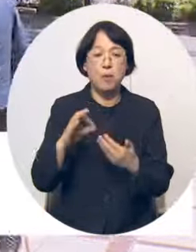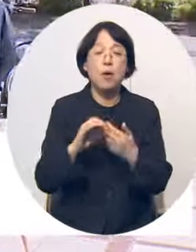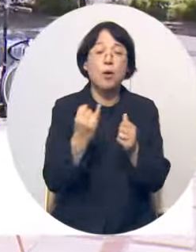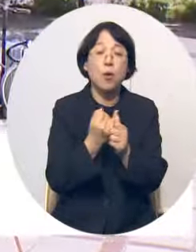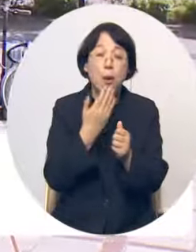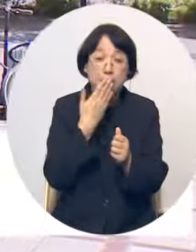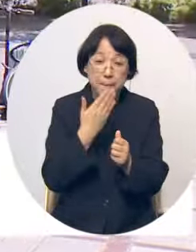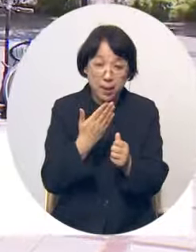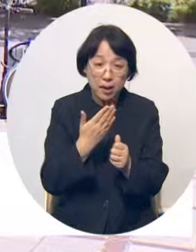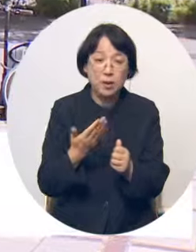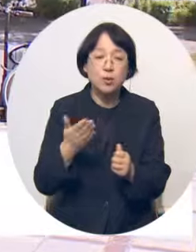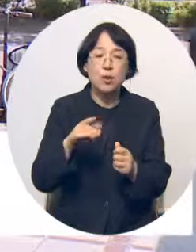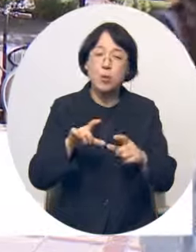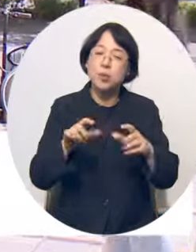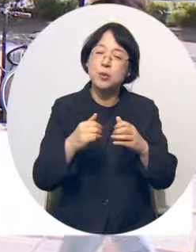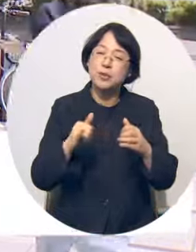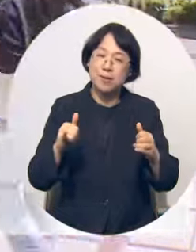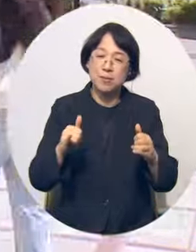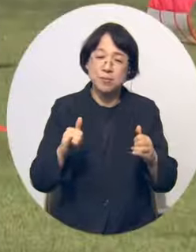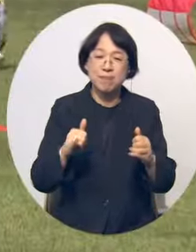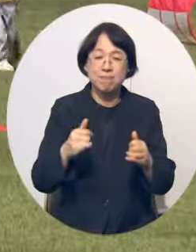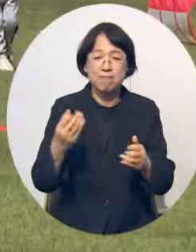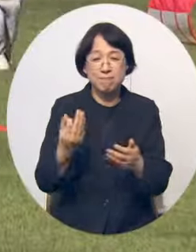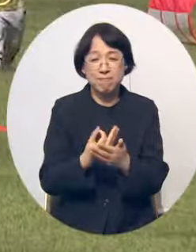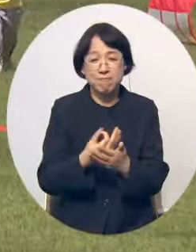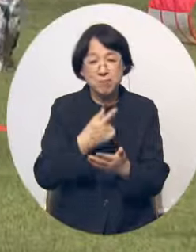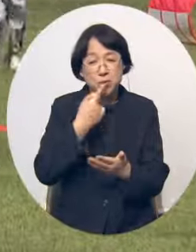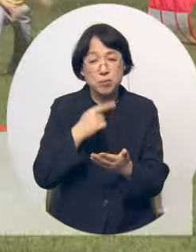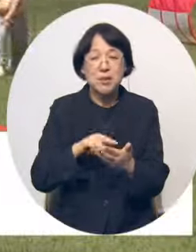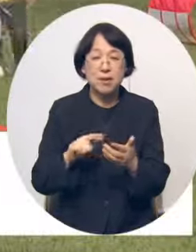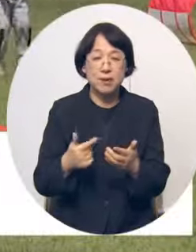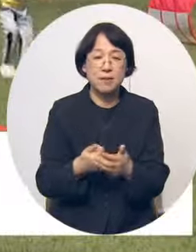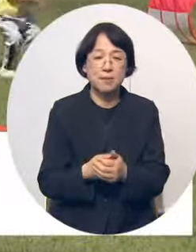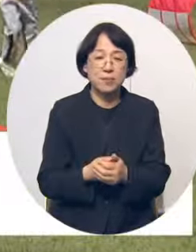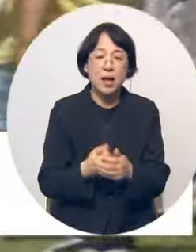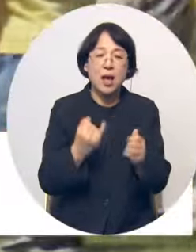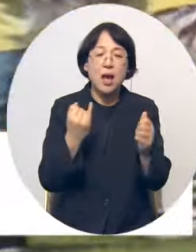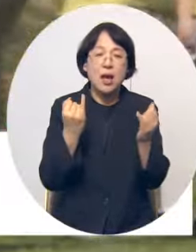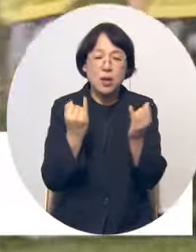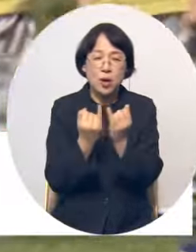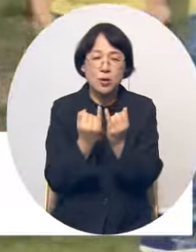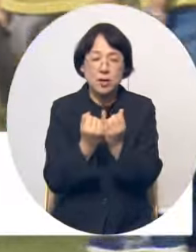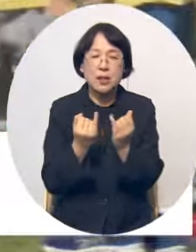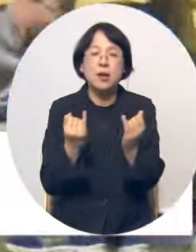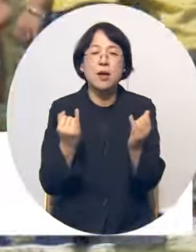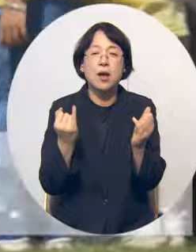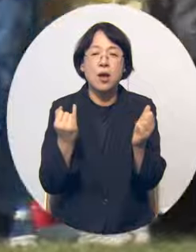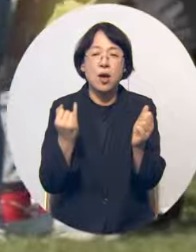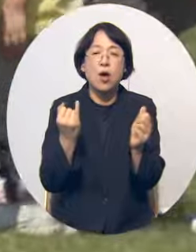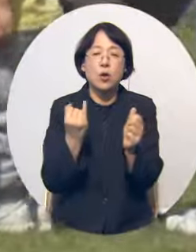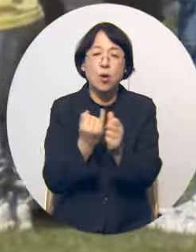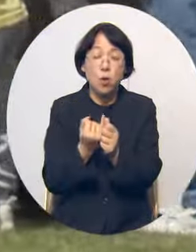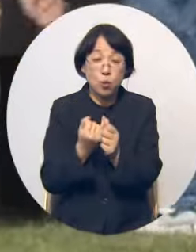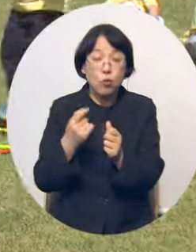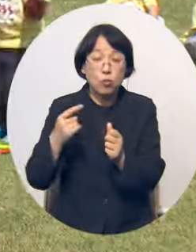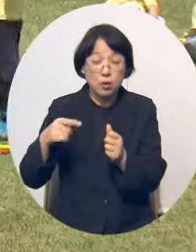보통 사람들은 그러기가 쉽지가 않으니까. 여자는 결혼 후에도 일에 열중할 수 있다면 재고해 보겠다고